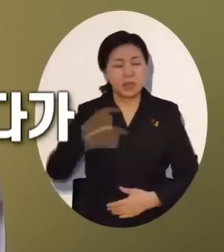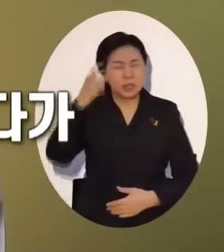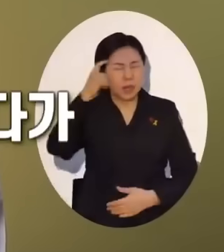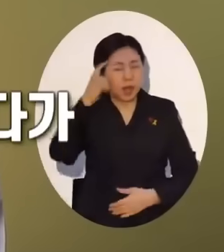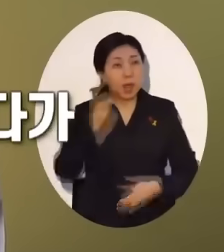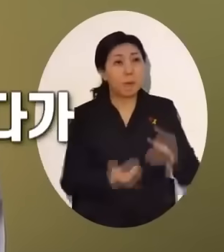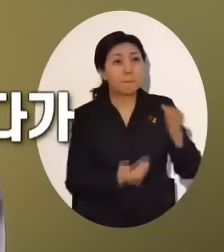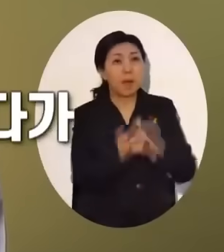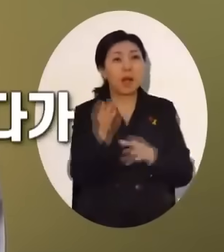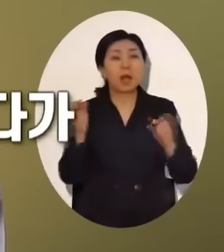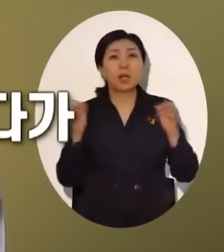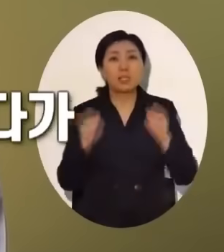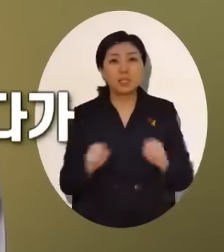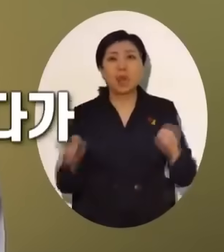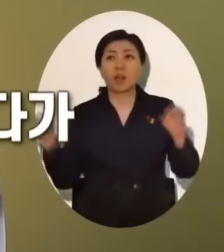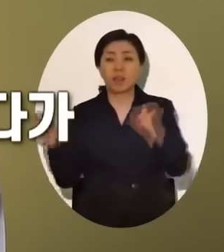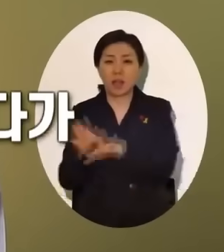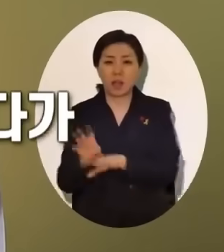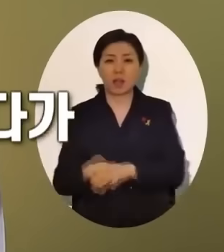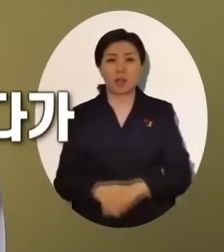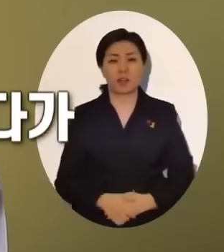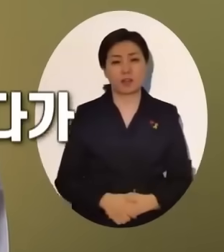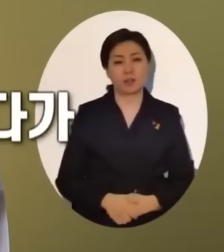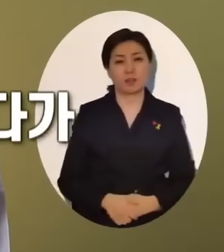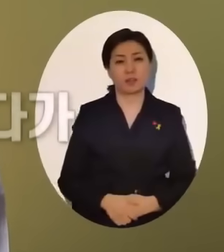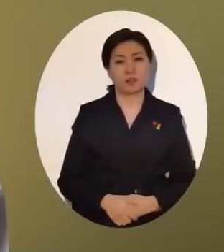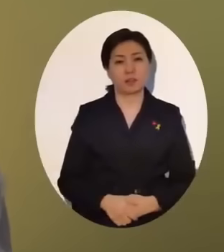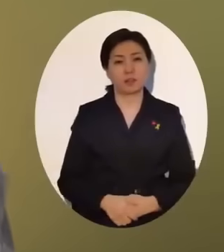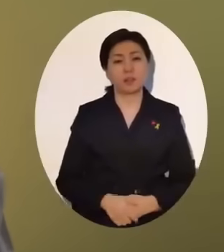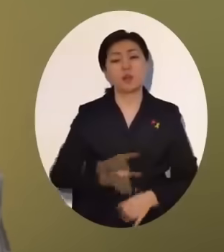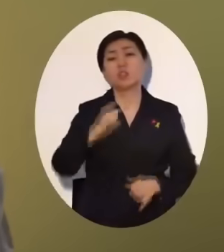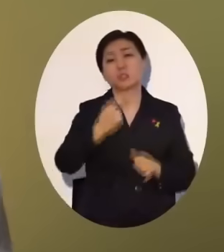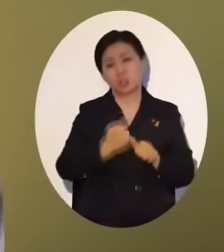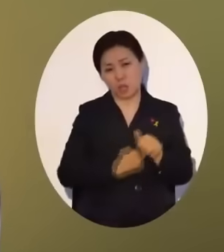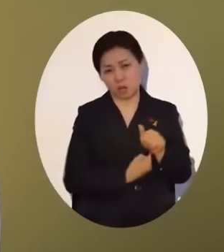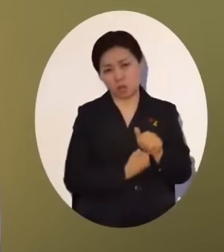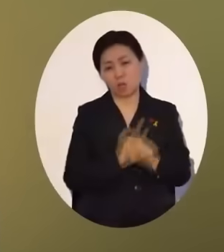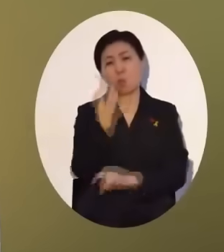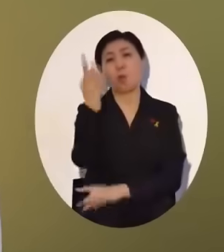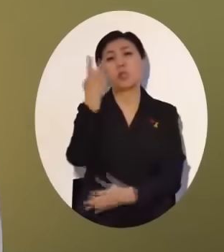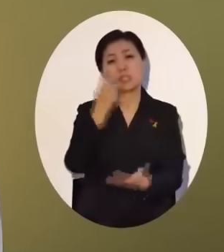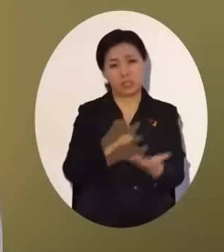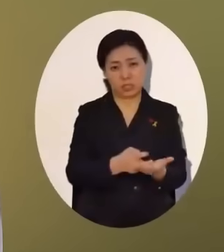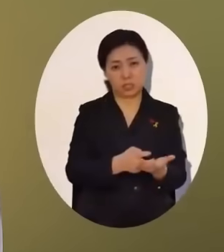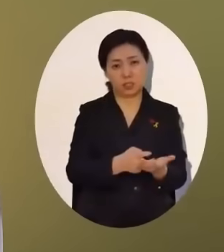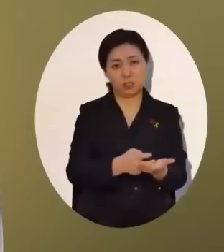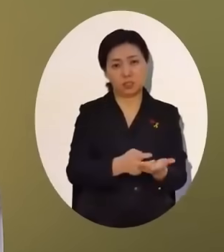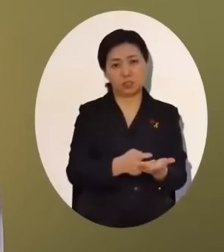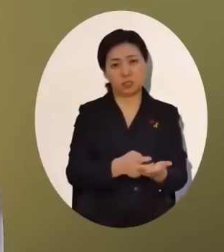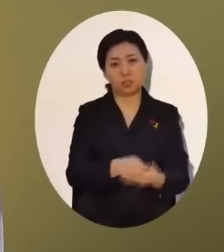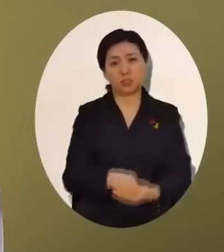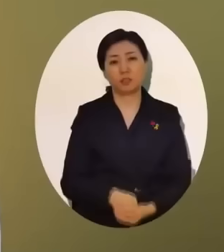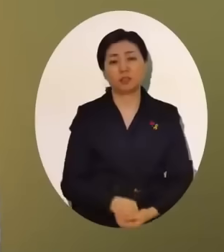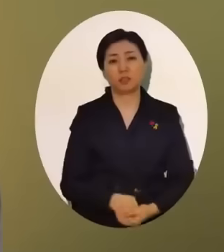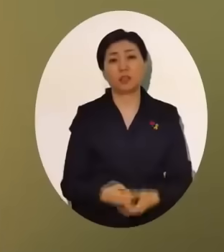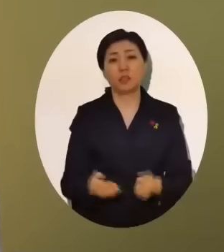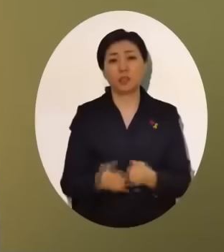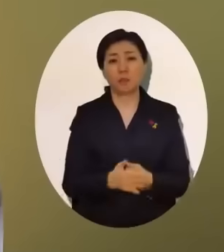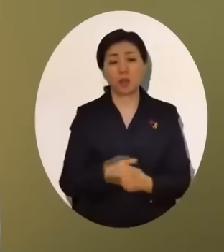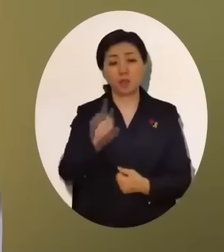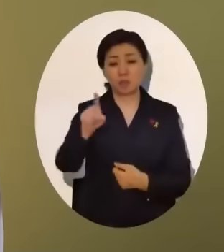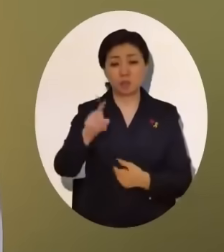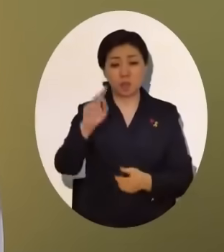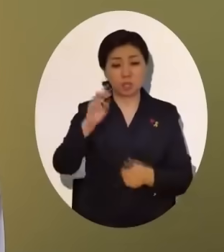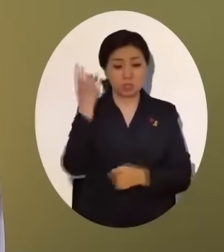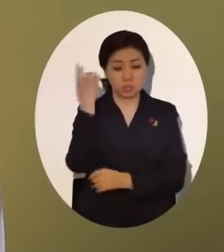생주이멸한다. 한 생각 일어났다가 머무르다가 흩어져 사라진다. 이건 자연의 법칙이에요. 그러니까 그